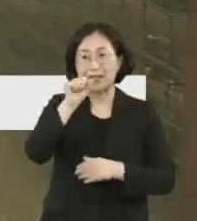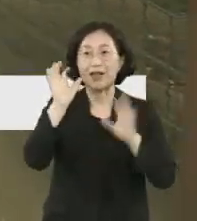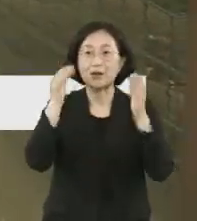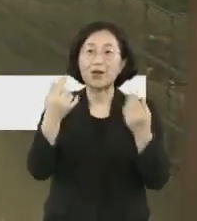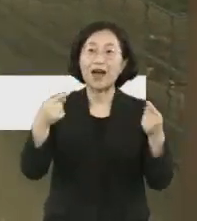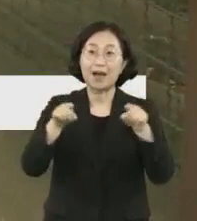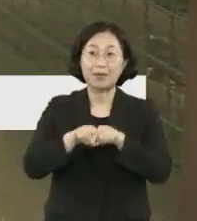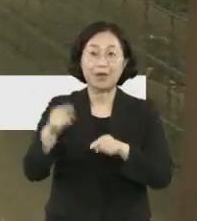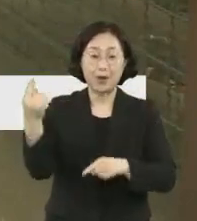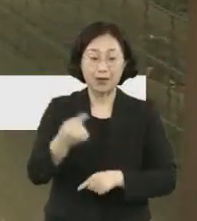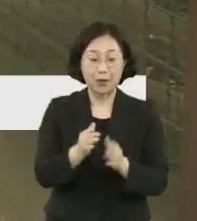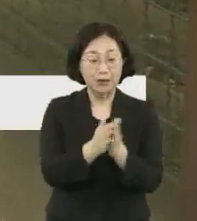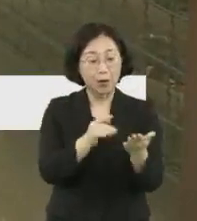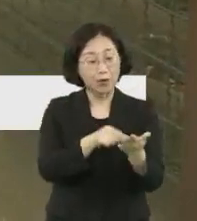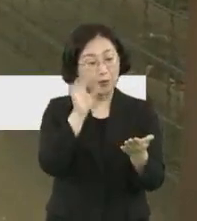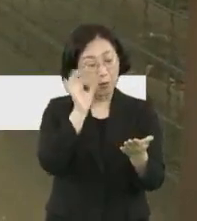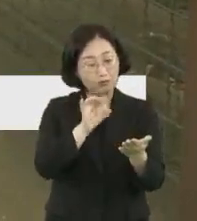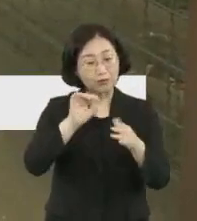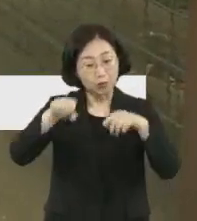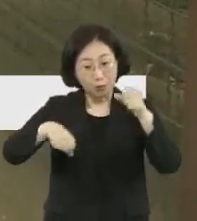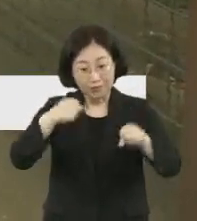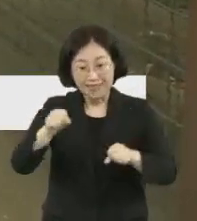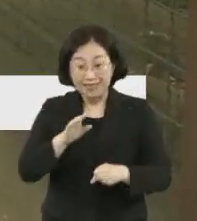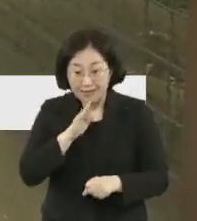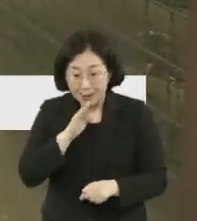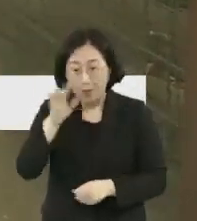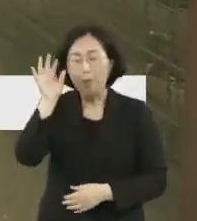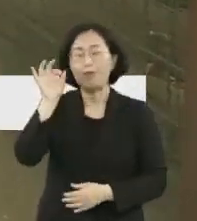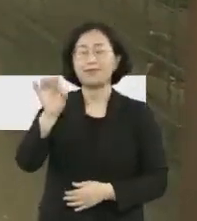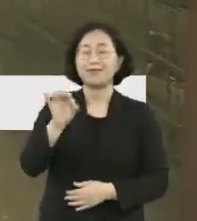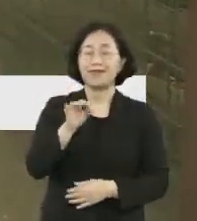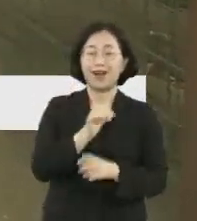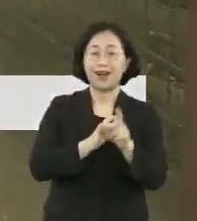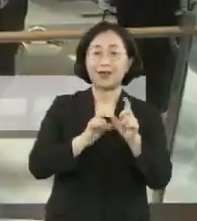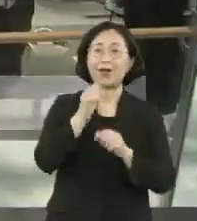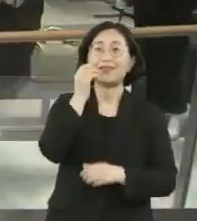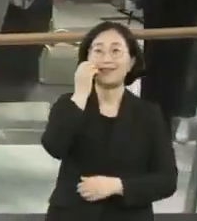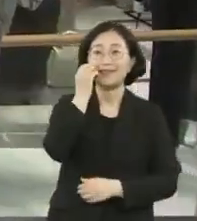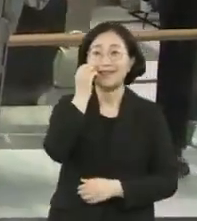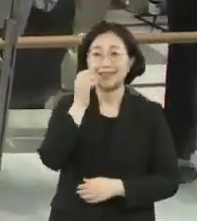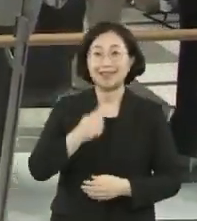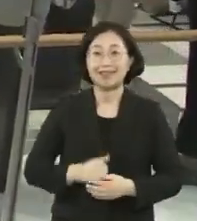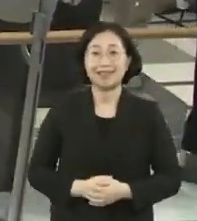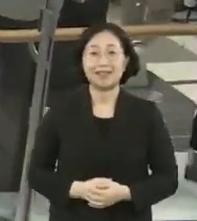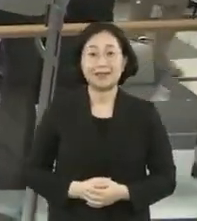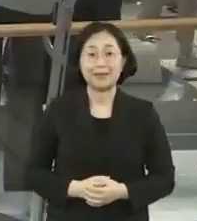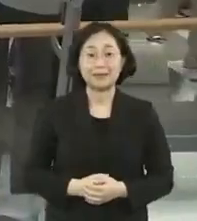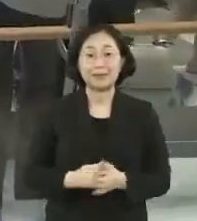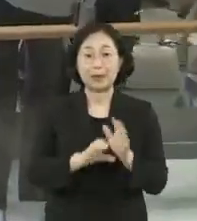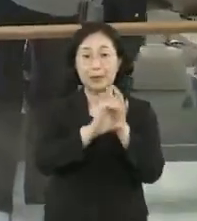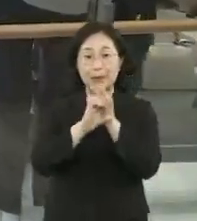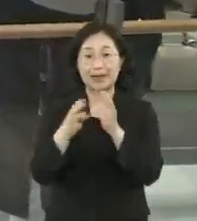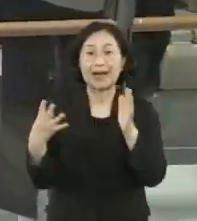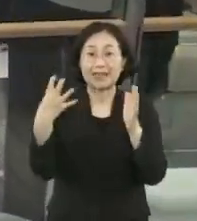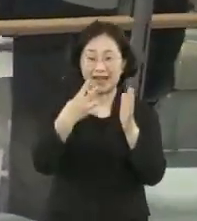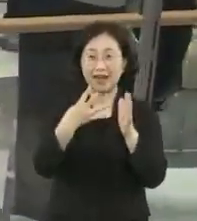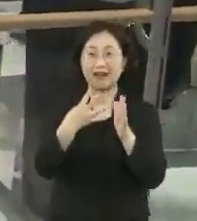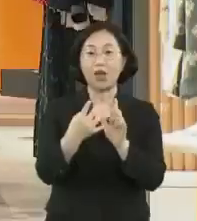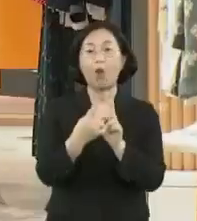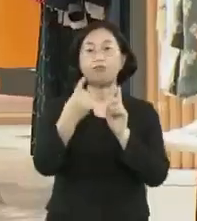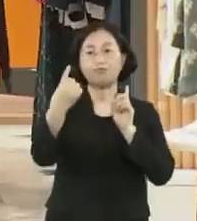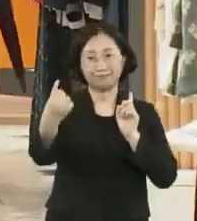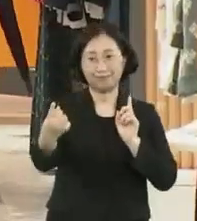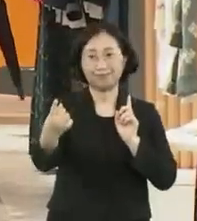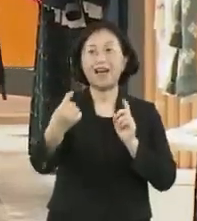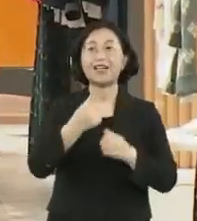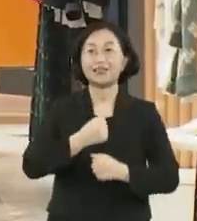책 속에서만 보던 동물들을 실제로 보니까 더 신기해하고. 그동안 코로나 4단계 거리 두기를